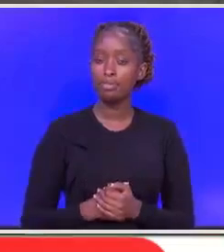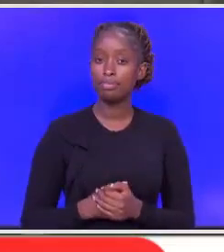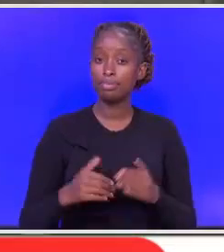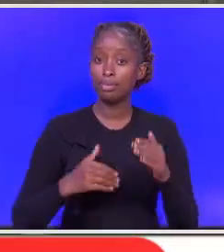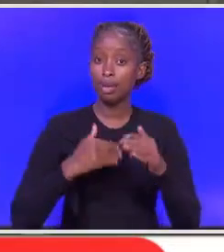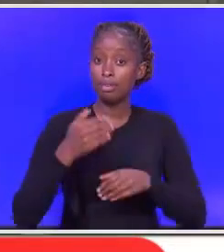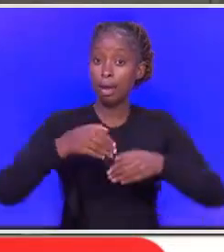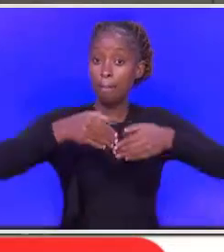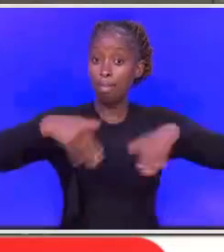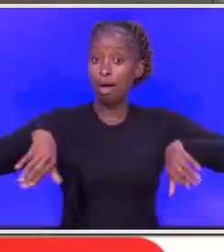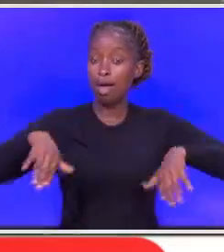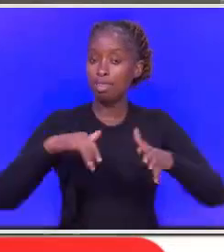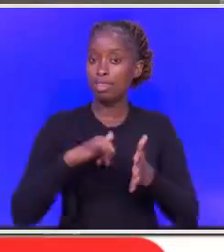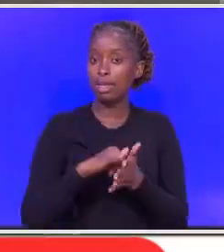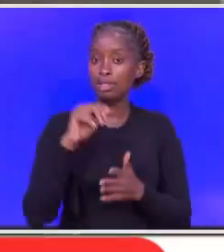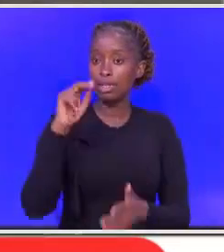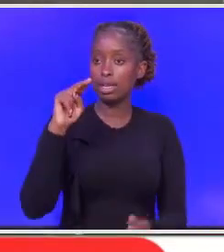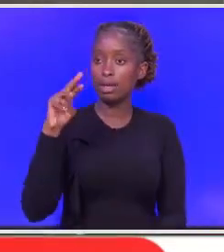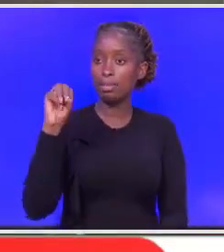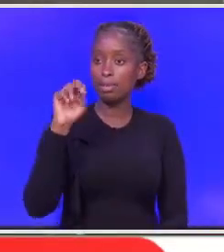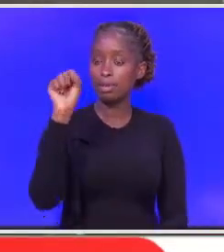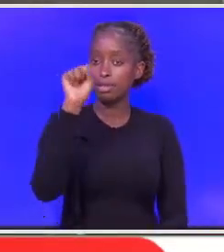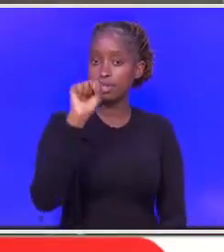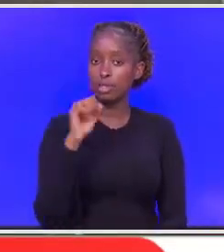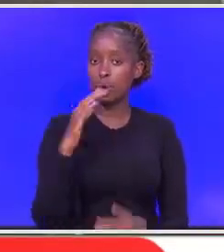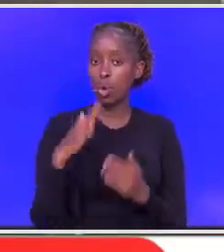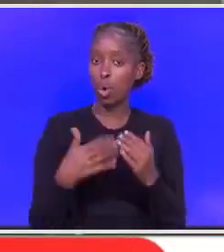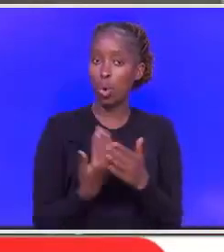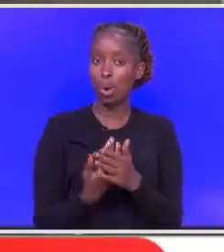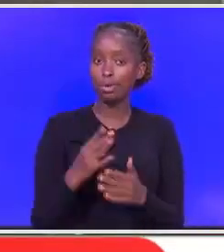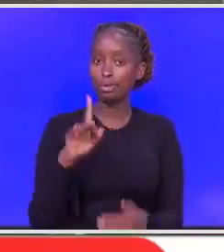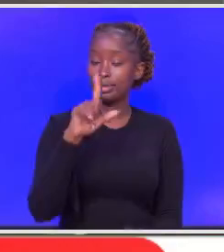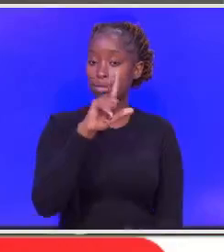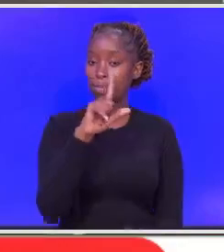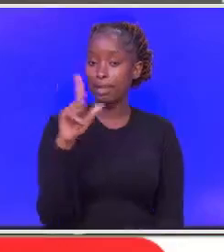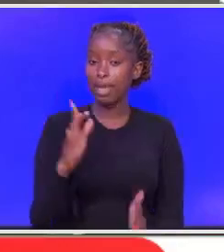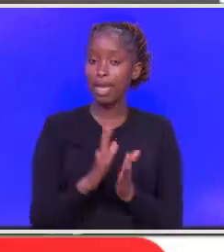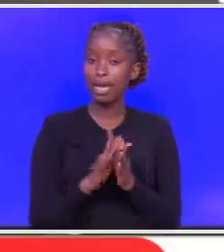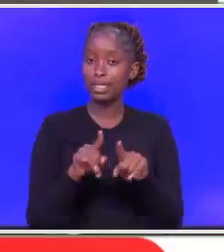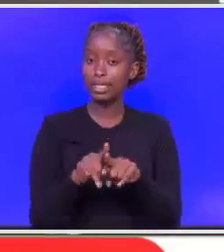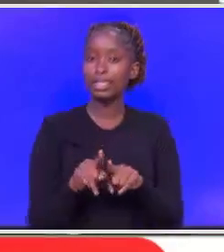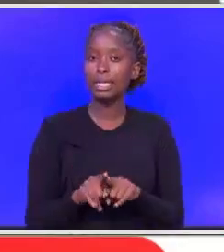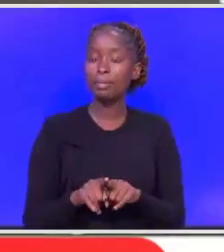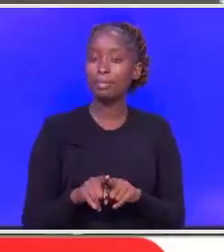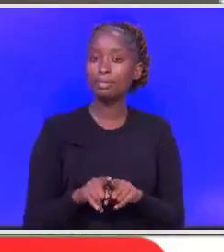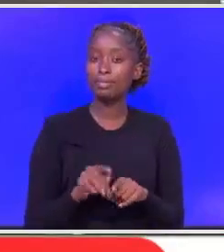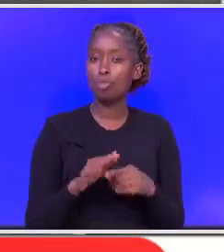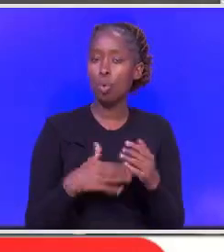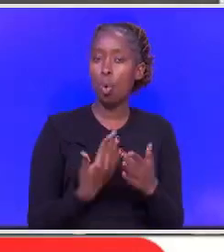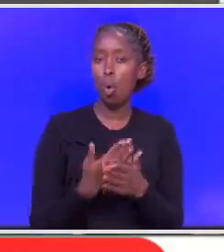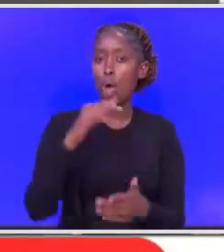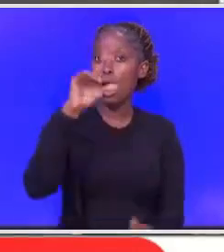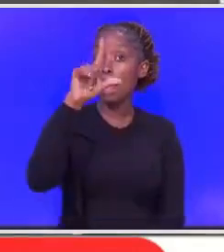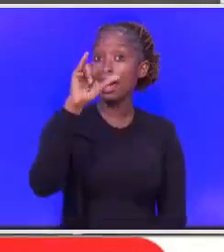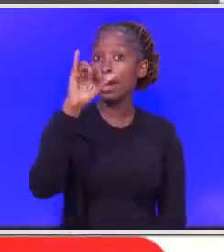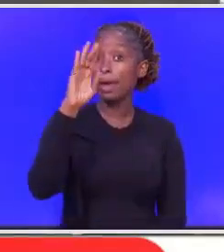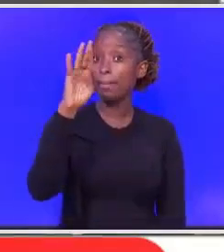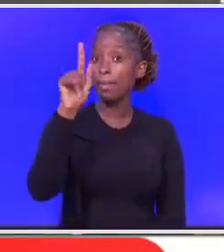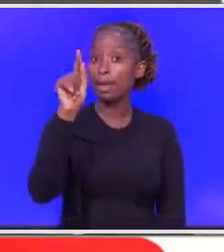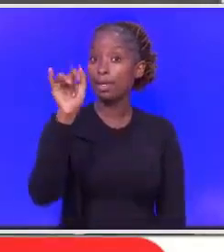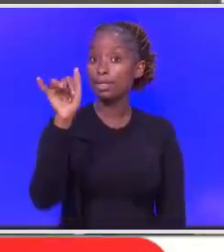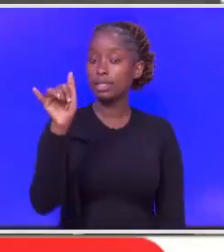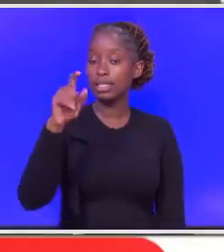NMS, all pending bills and all outstanding liabilities were to remain at that level of